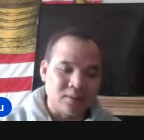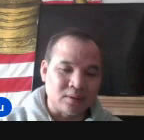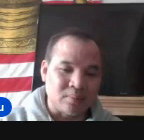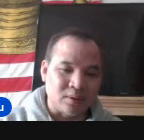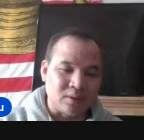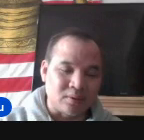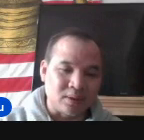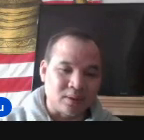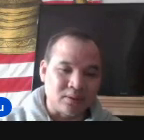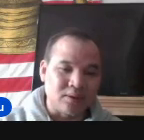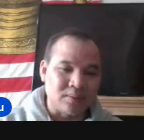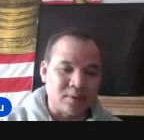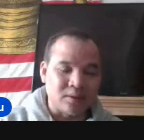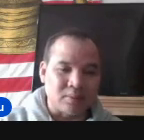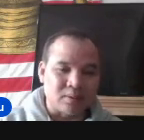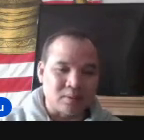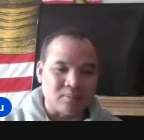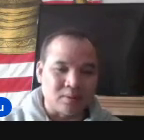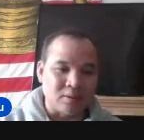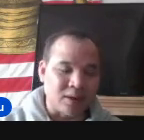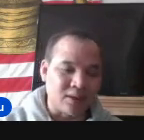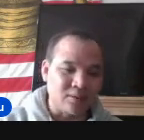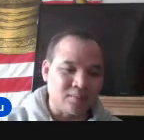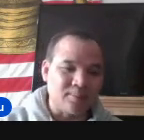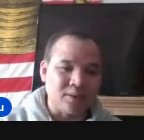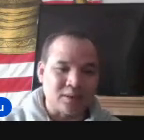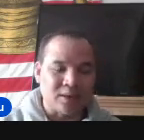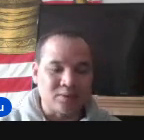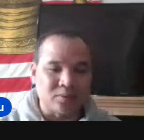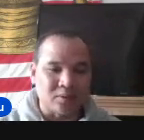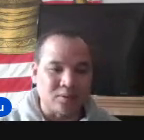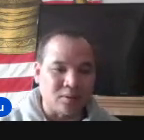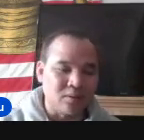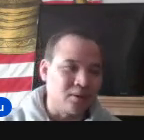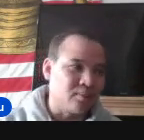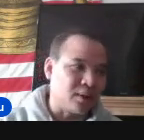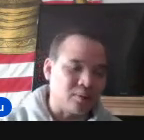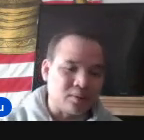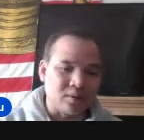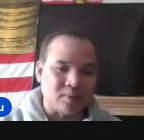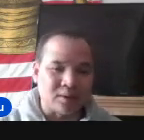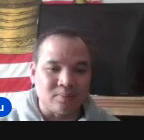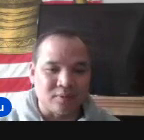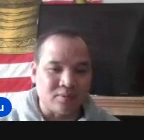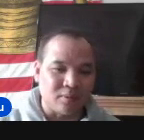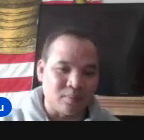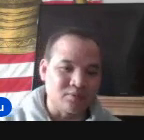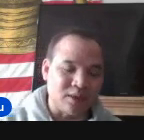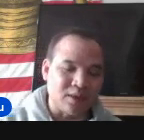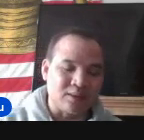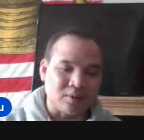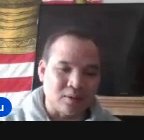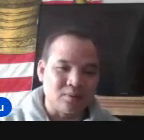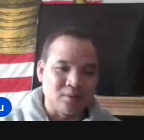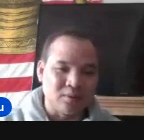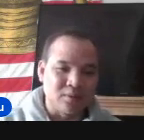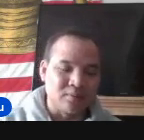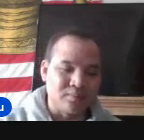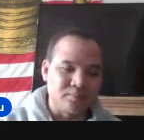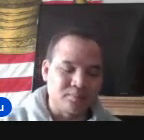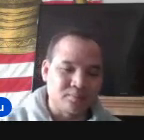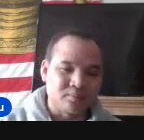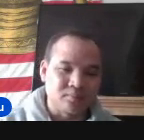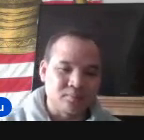นะครับมันก็จะมีกลุ่มที่แยกออกมาเป็น BGF รับยอมรับการบังคับบัญชาของกองทัพพม่